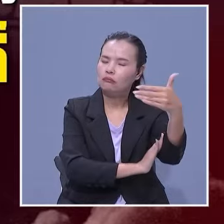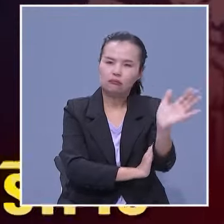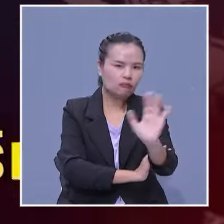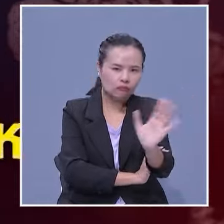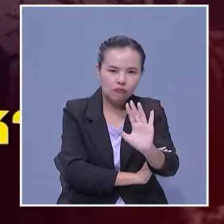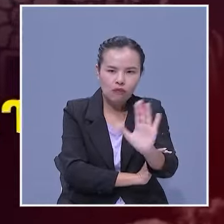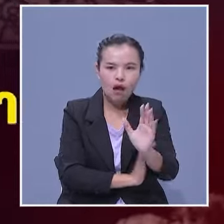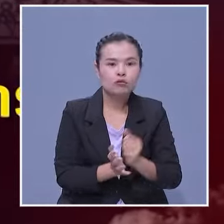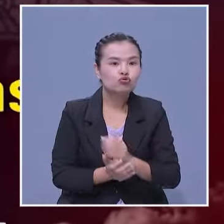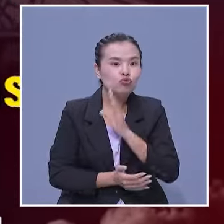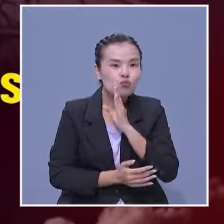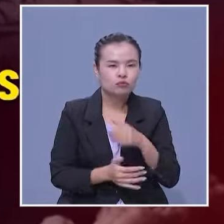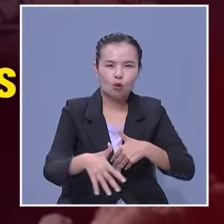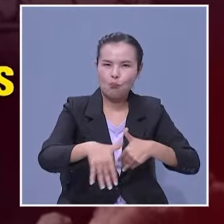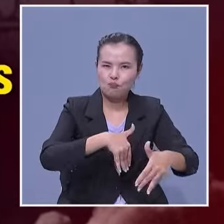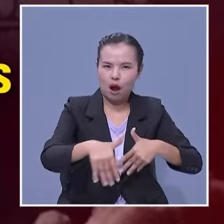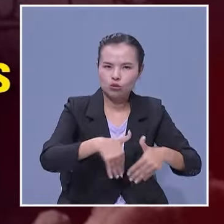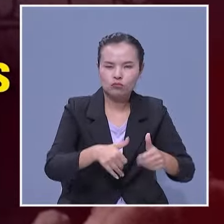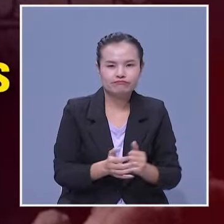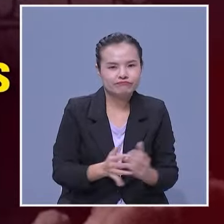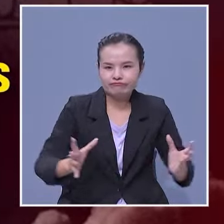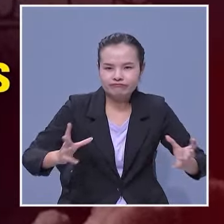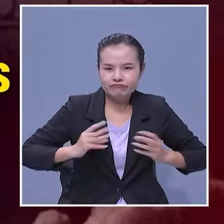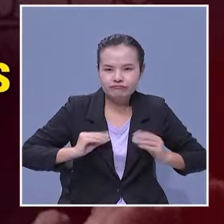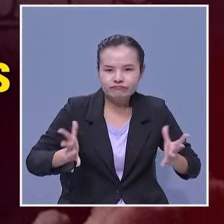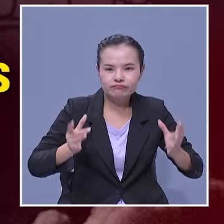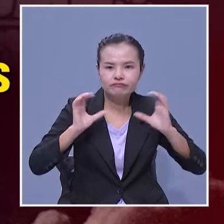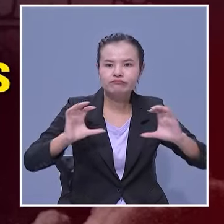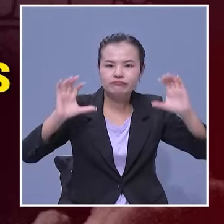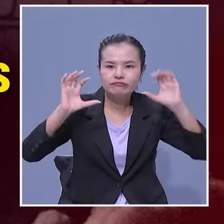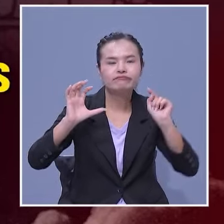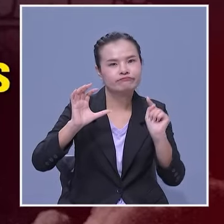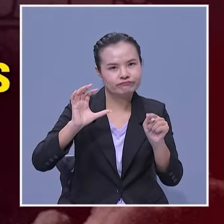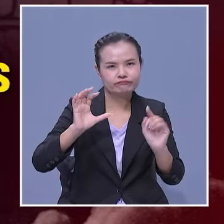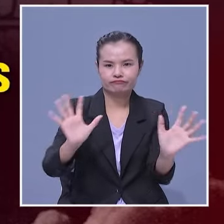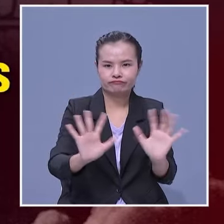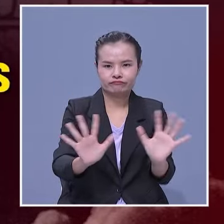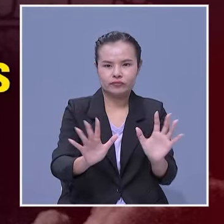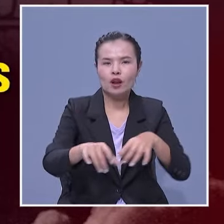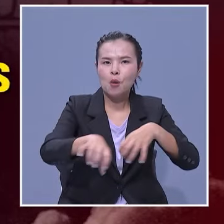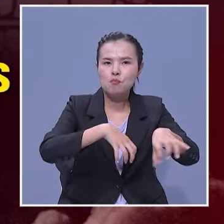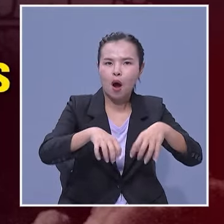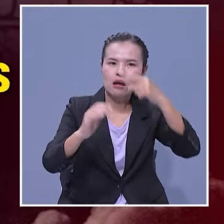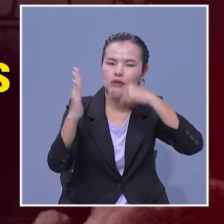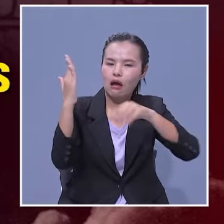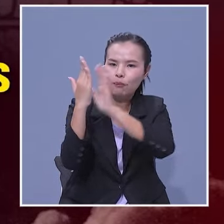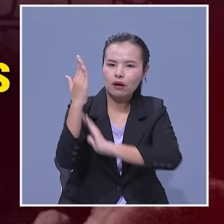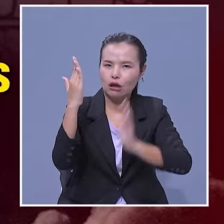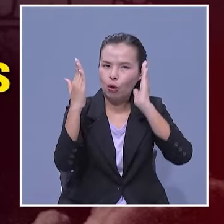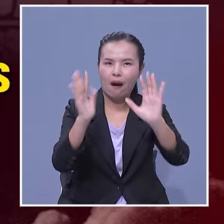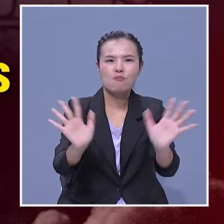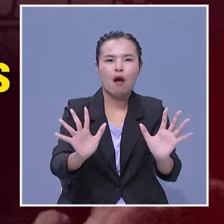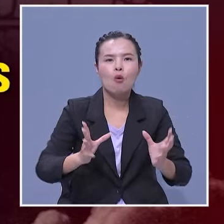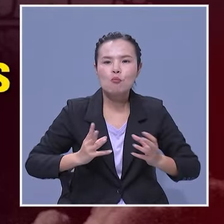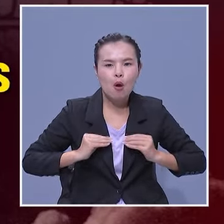ขาดมิฉะนั้นคณะสิทย่อมไม่อาจยอมรับรัฐบาลประเภทที่ว่านี้มาให้บริหารบ้านเมืองได้อีกต่อไป